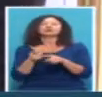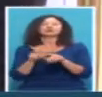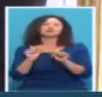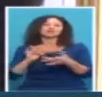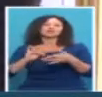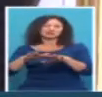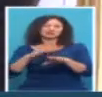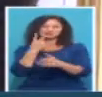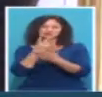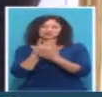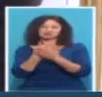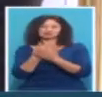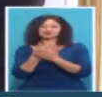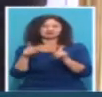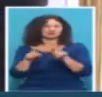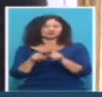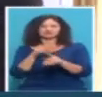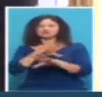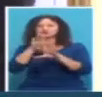сайт «Батерек Девелопмент» и